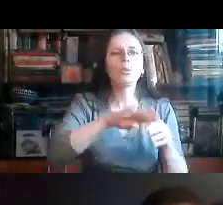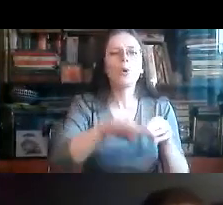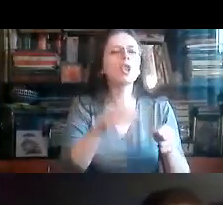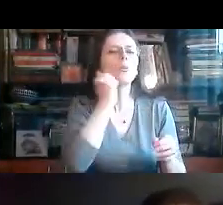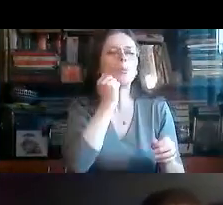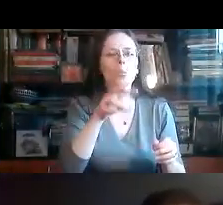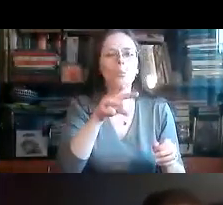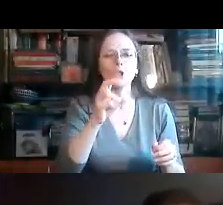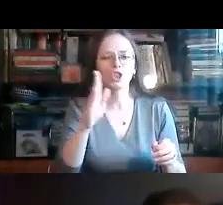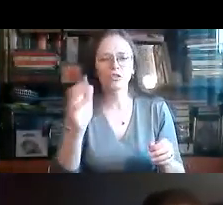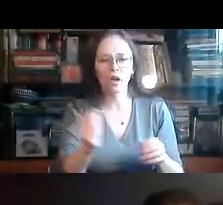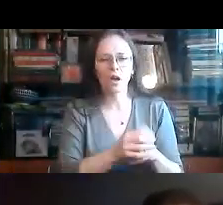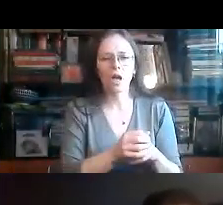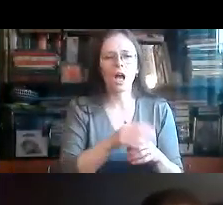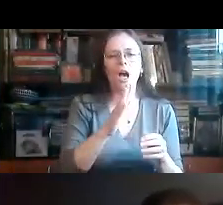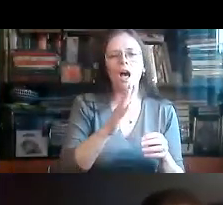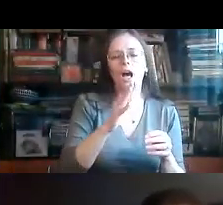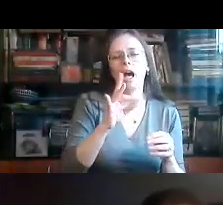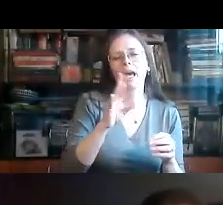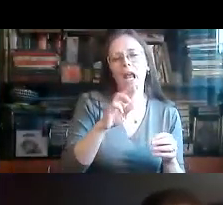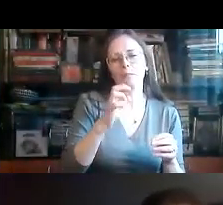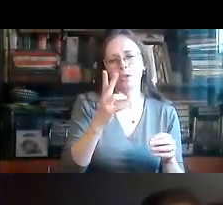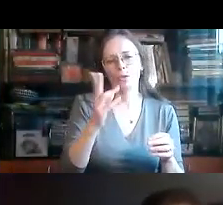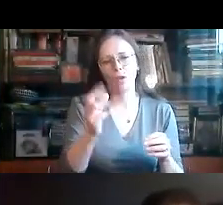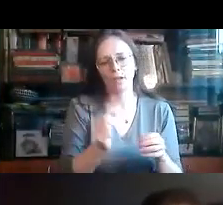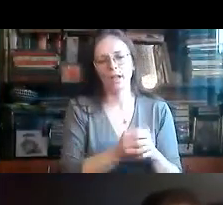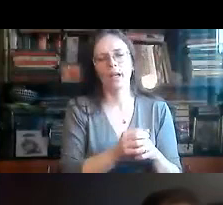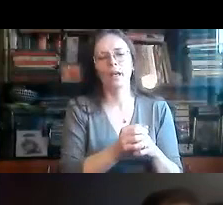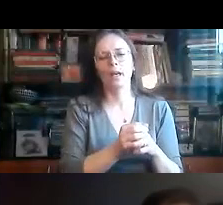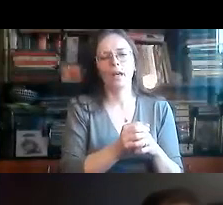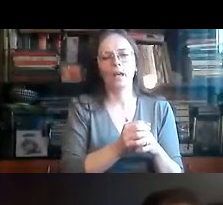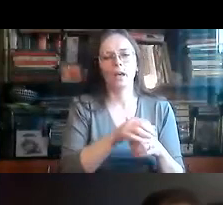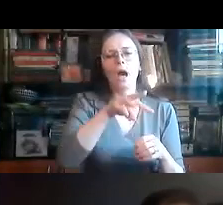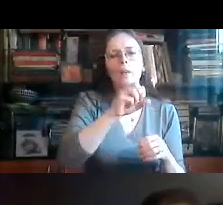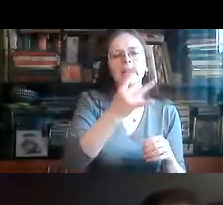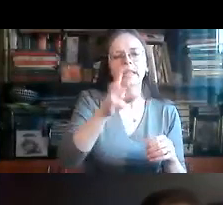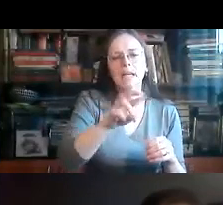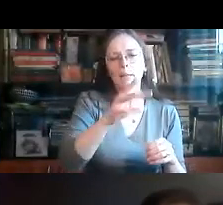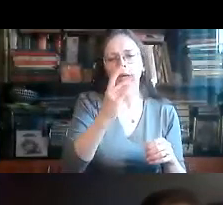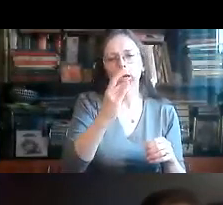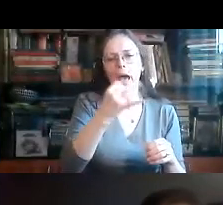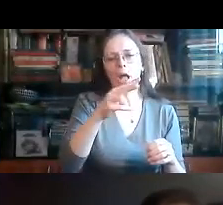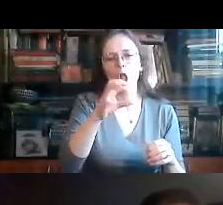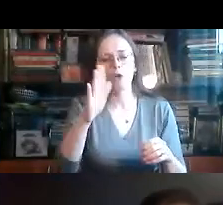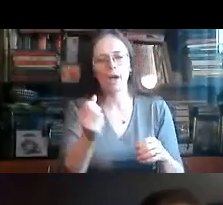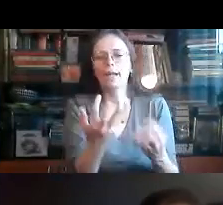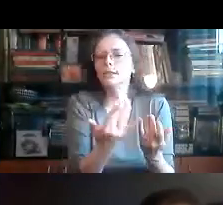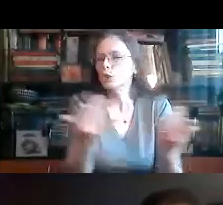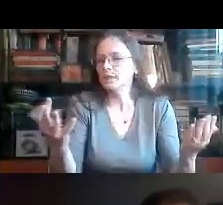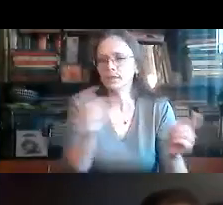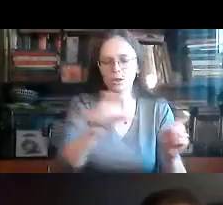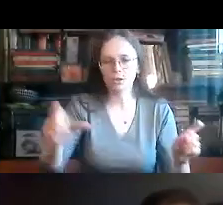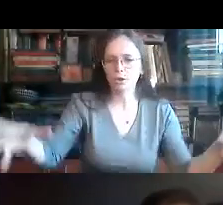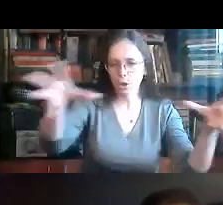Гремина собрала, Мария Михайлова и еще несколько человек собрали молодых